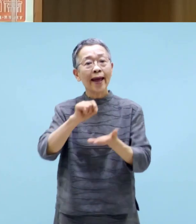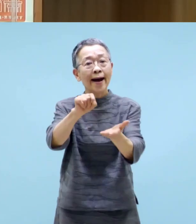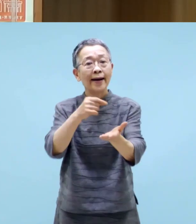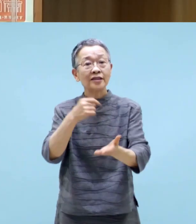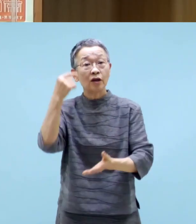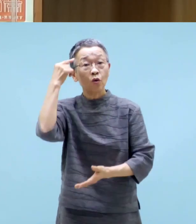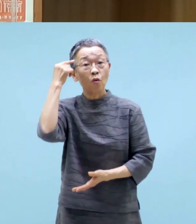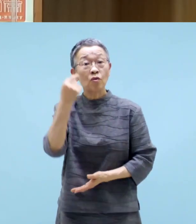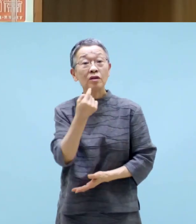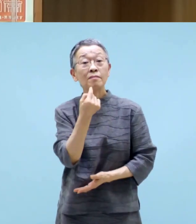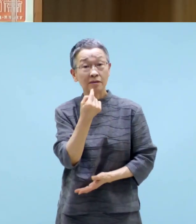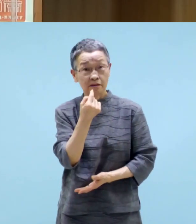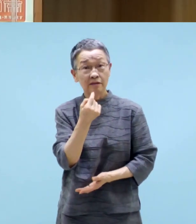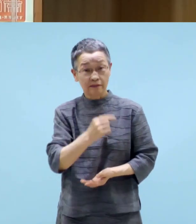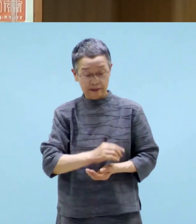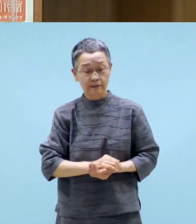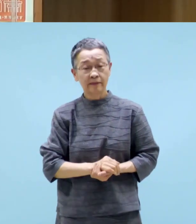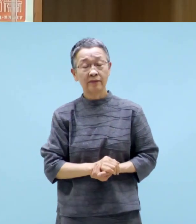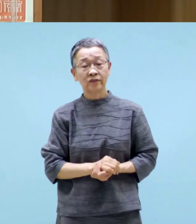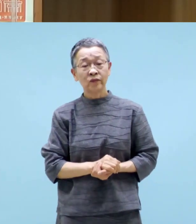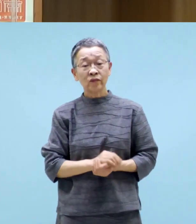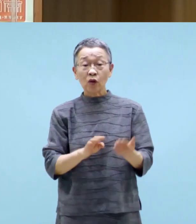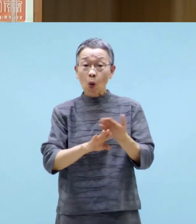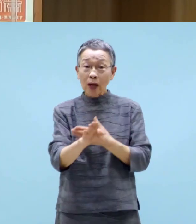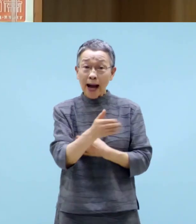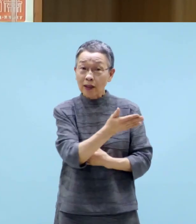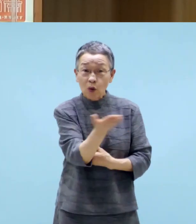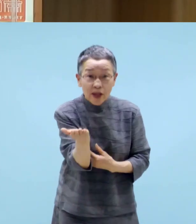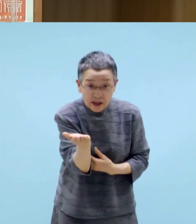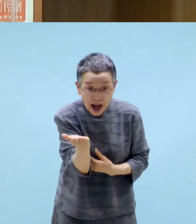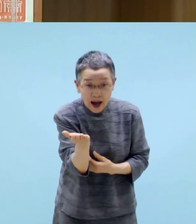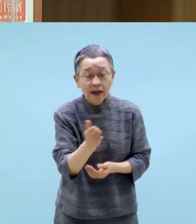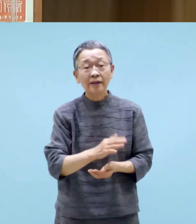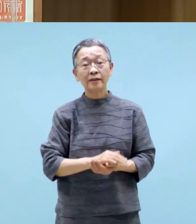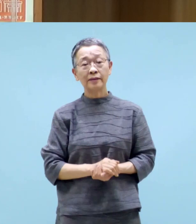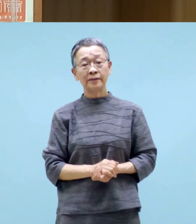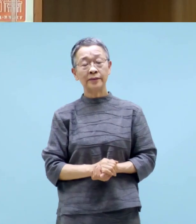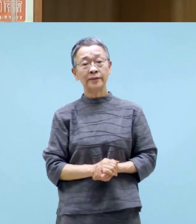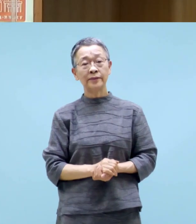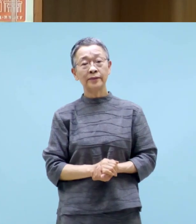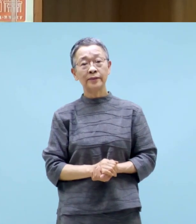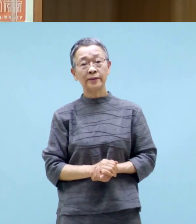他にご質問ございますでしょうか。前の方。